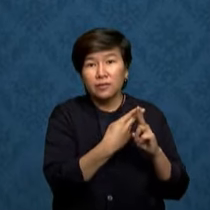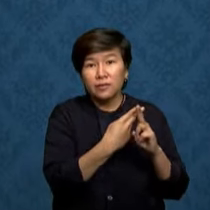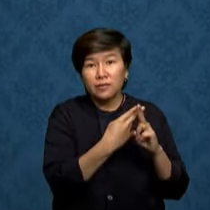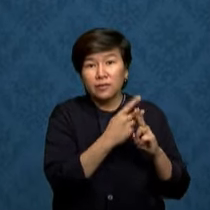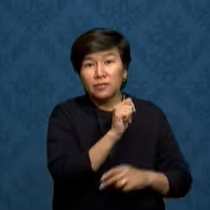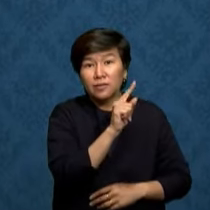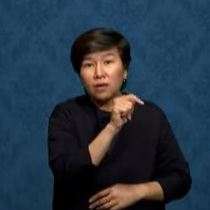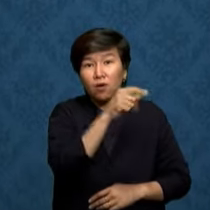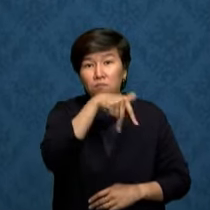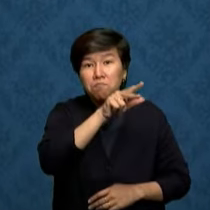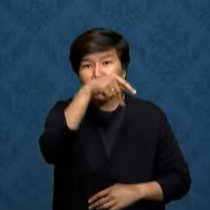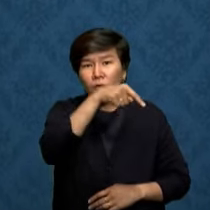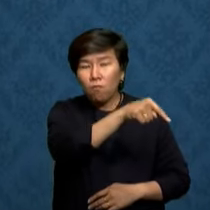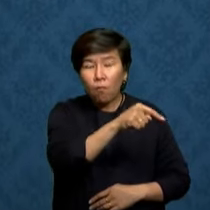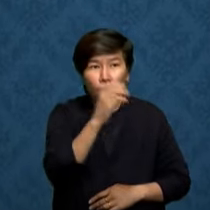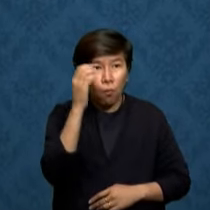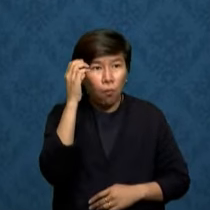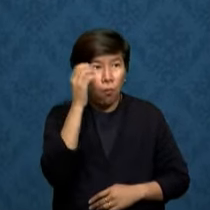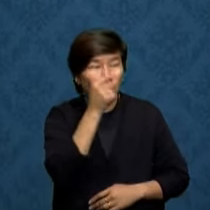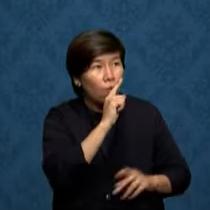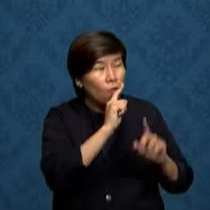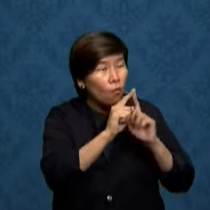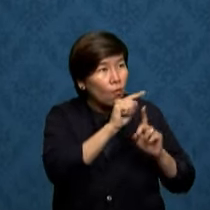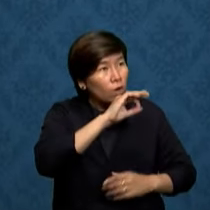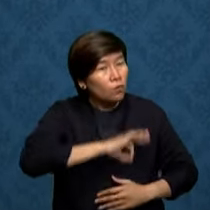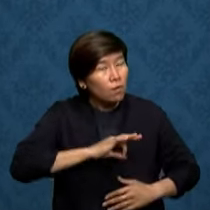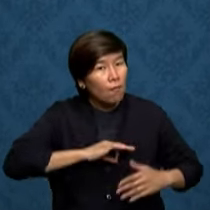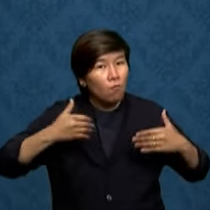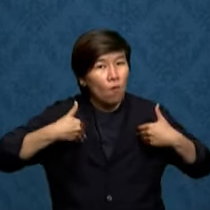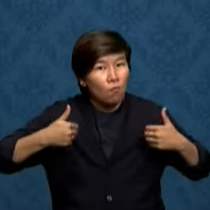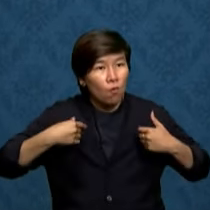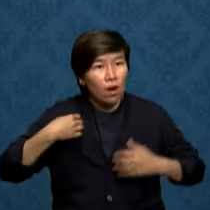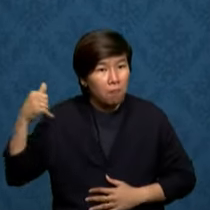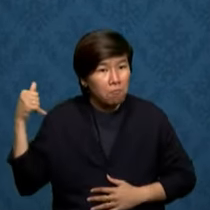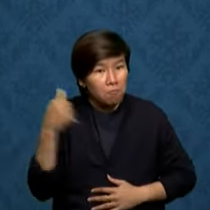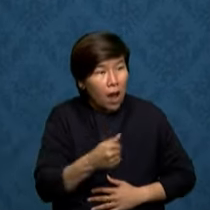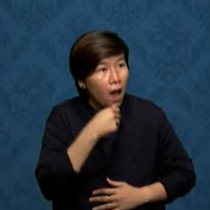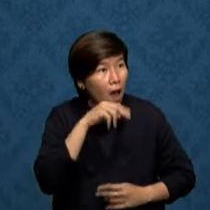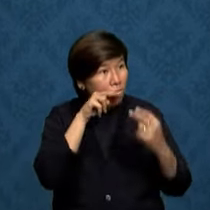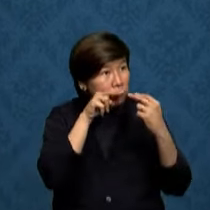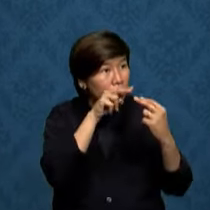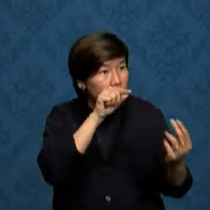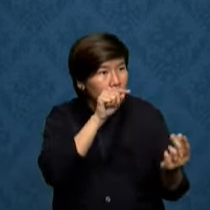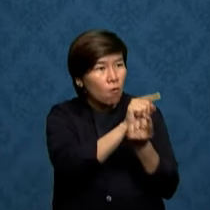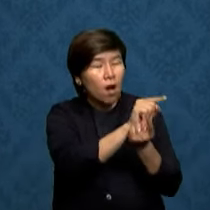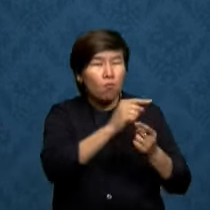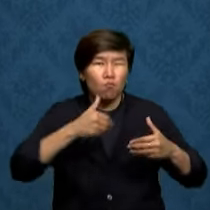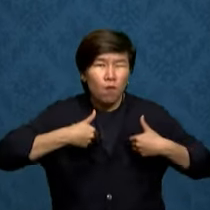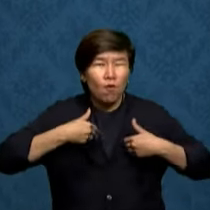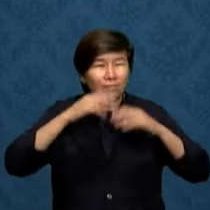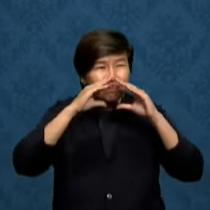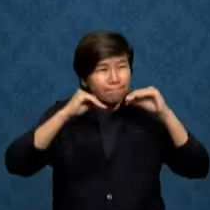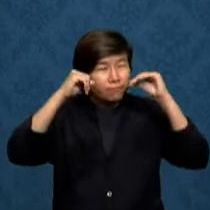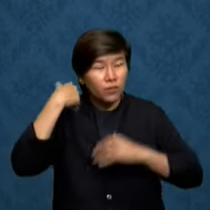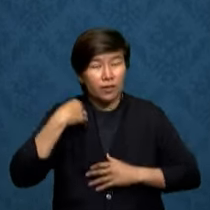นะฮะผมยอมรับเลยเวลาคุยกับท่านนี่ผมมีความสุขนะฮะมาสภาทีรเจอเฒ่าพิภพเนี่ยผมมีความสุขทุกครั้งนะครับท่านประธานเพราะ